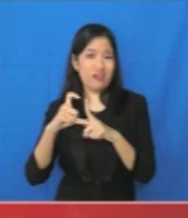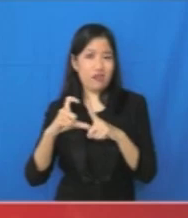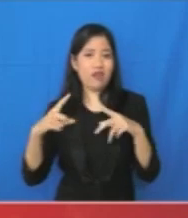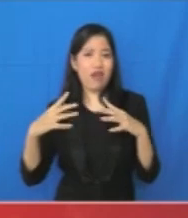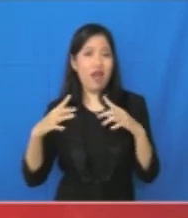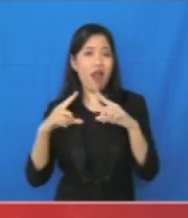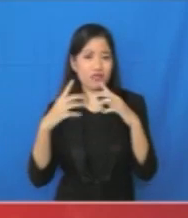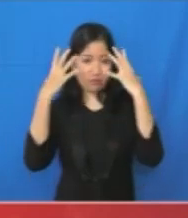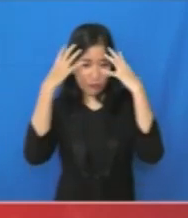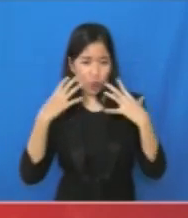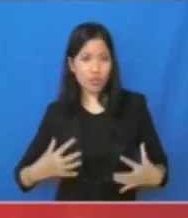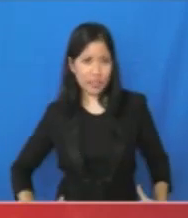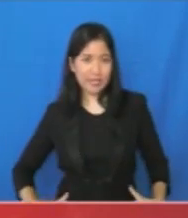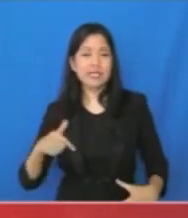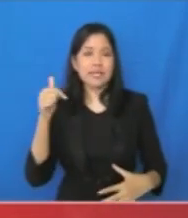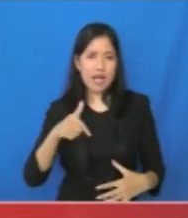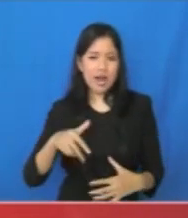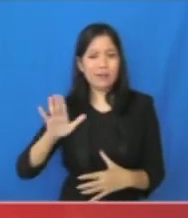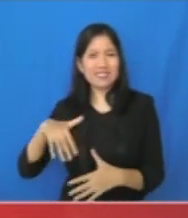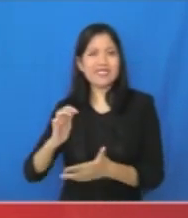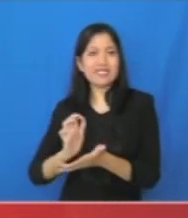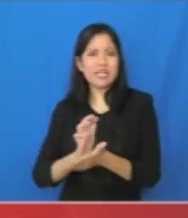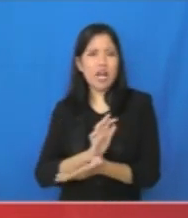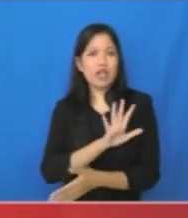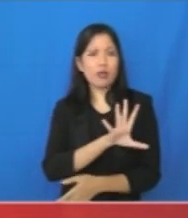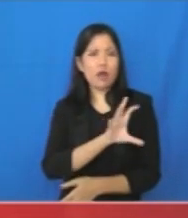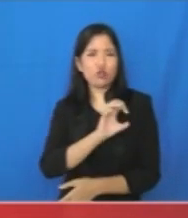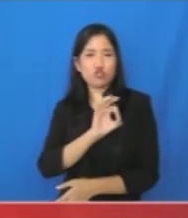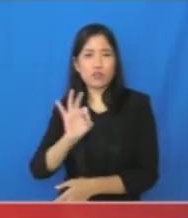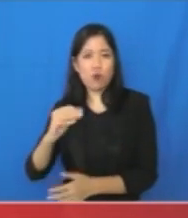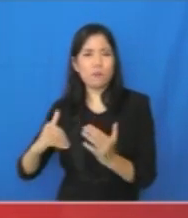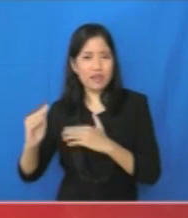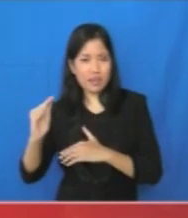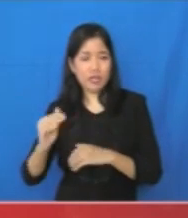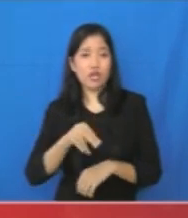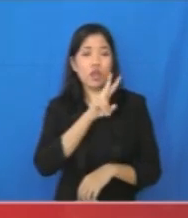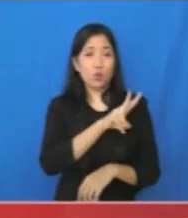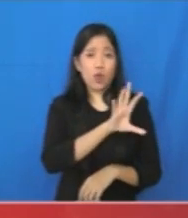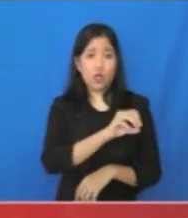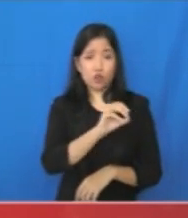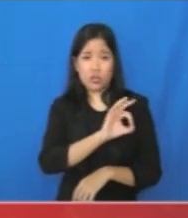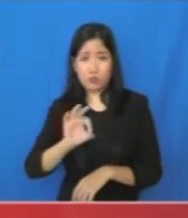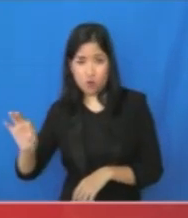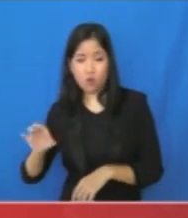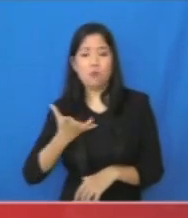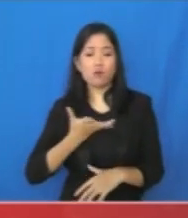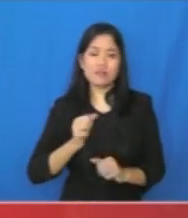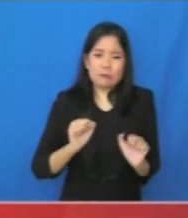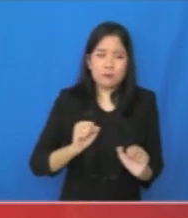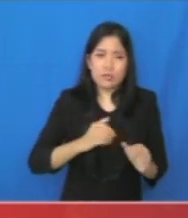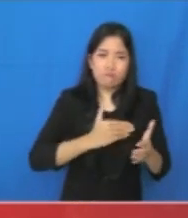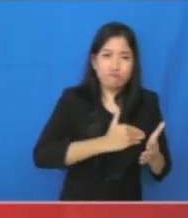masih tersisa lebih dari 500.000 200.000 segera kita distribusikan